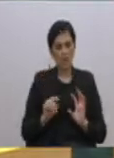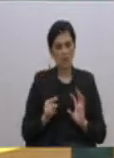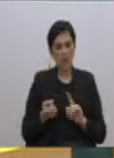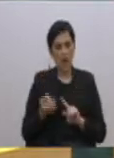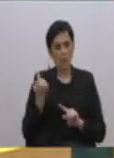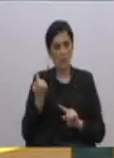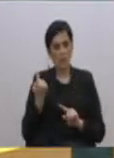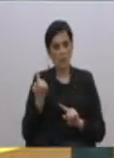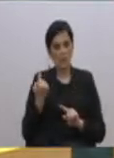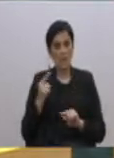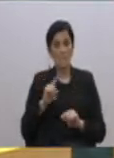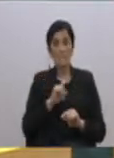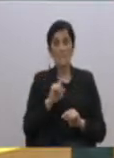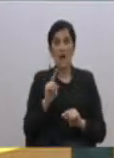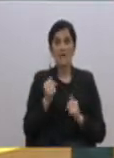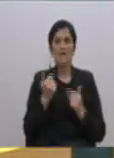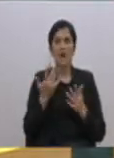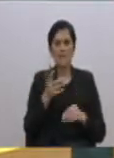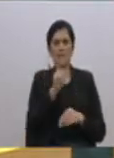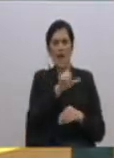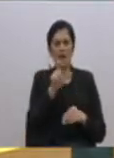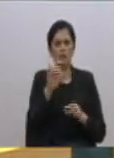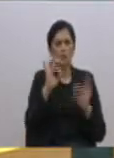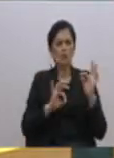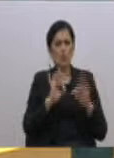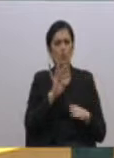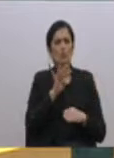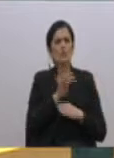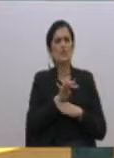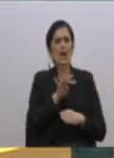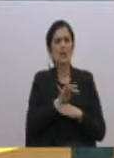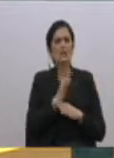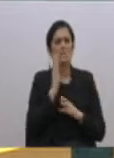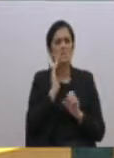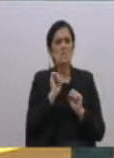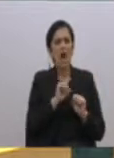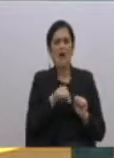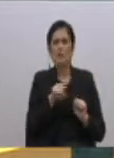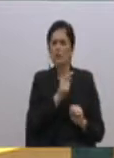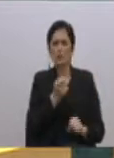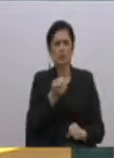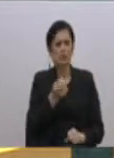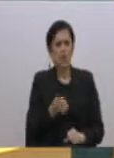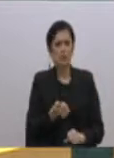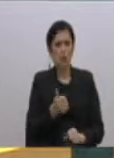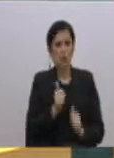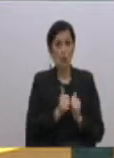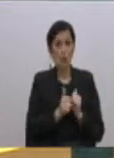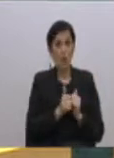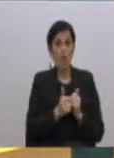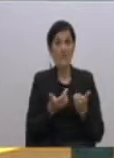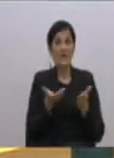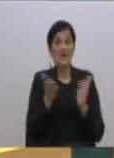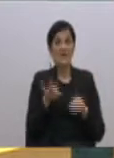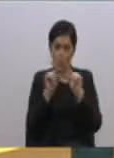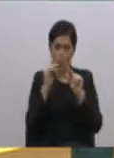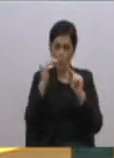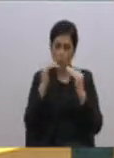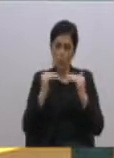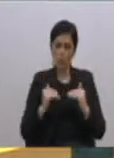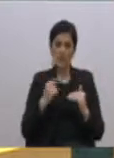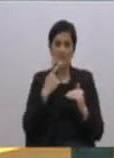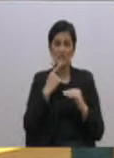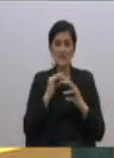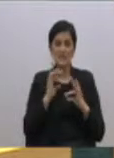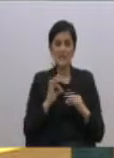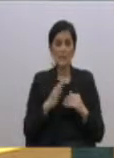Magram, am de nadam i-am scuetnen, procentulat. Marța jule bisferoși, sa lian sotas, ovotus. Da, danarcen, hvela muhze, vimeo samarfli,